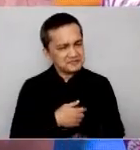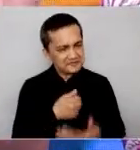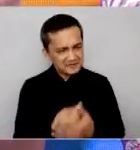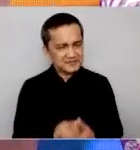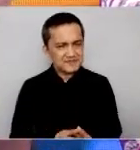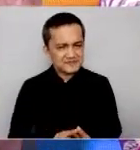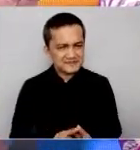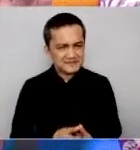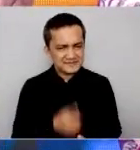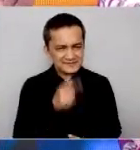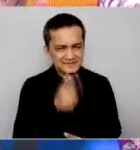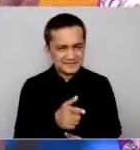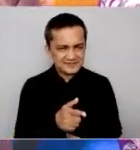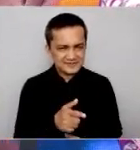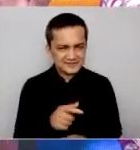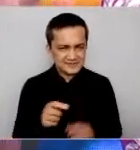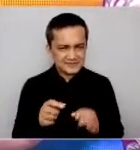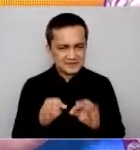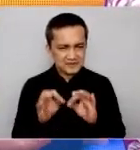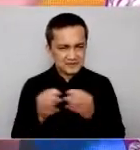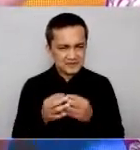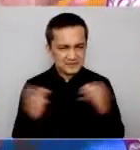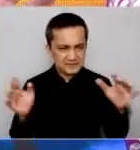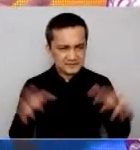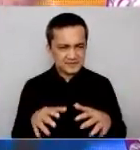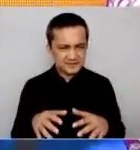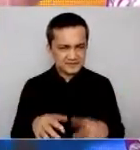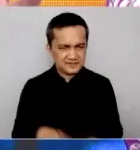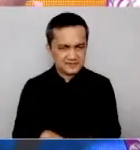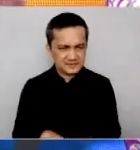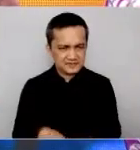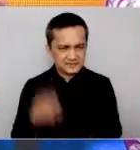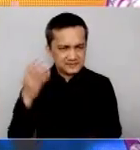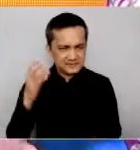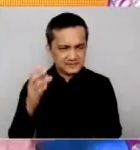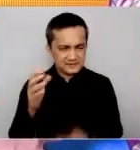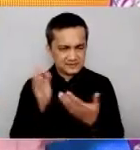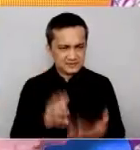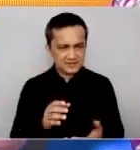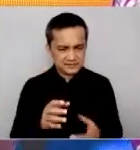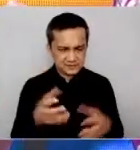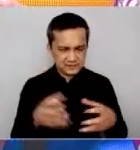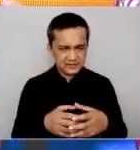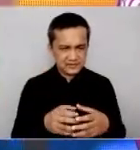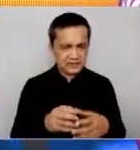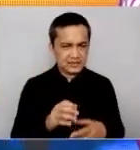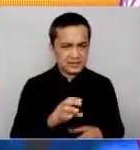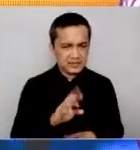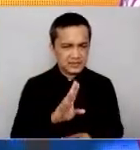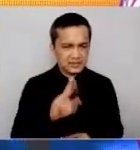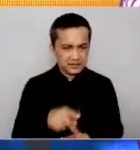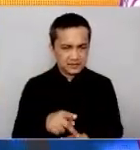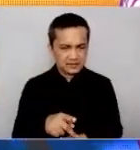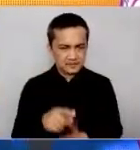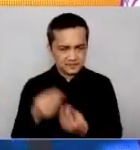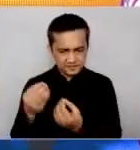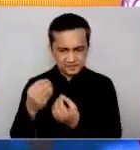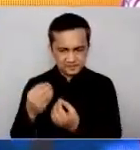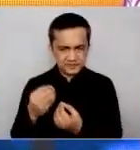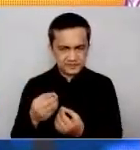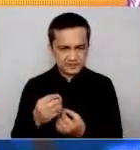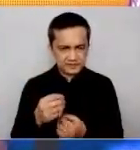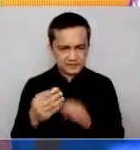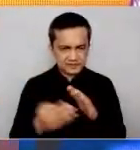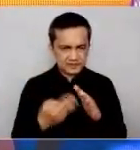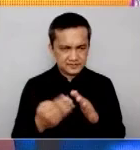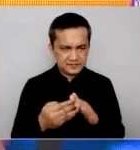luckily, nung family gathering, minsan yung cousin ko po, nagdala siya ng set of cups. Ah. Tapos tinuruan niya ako ng mga basic steps